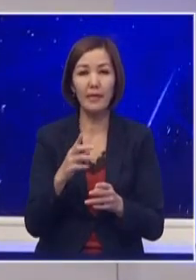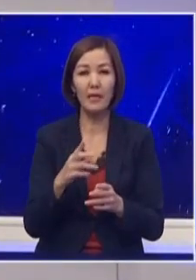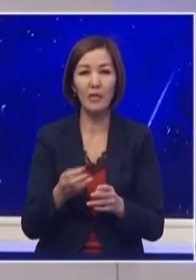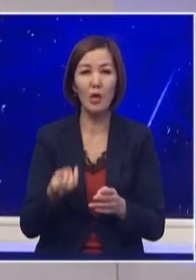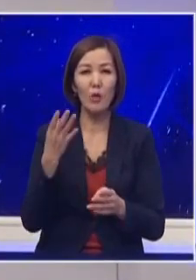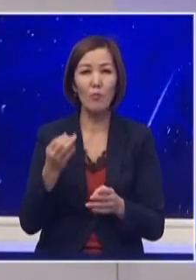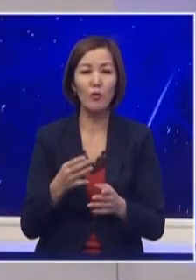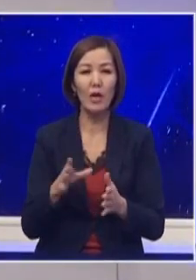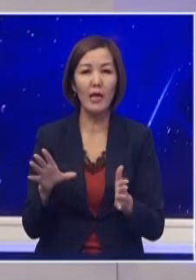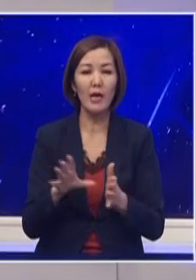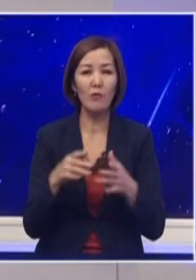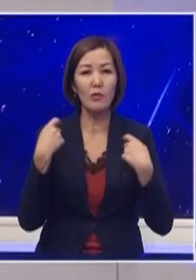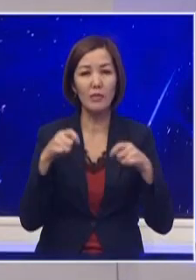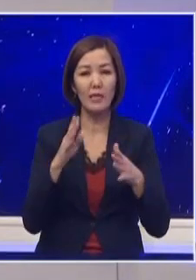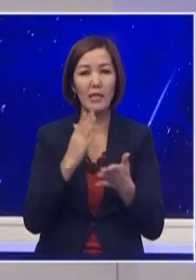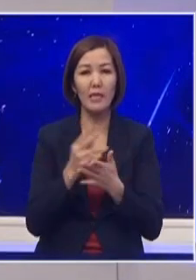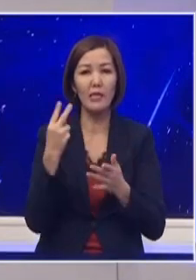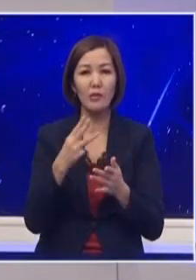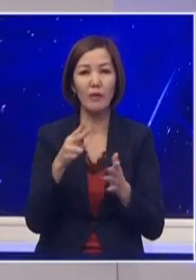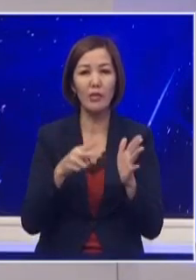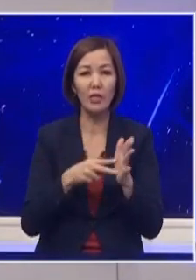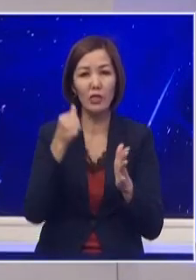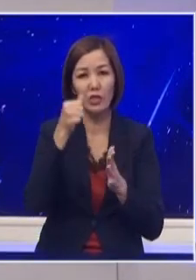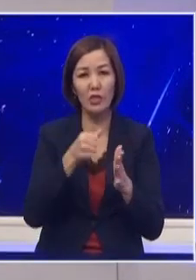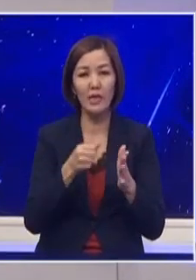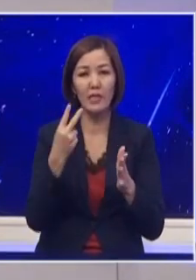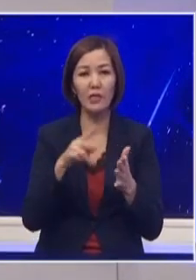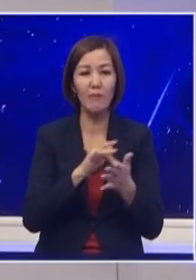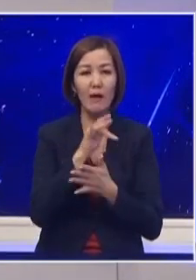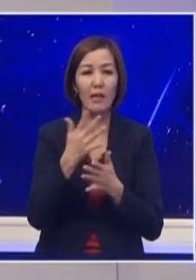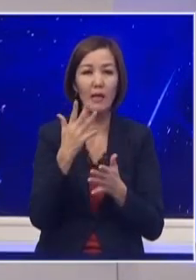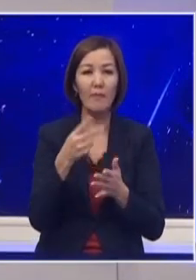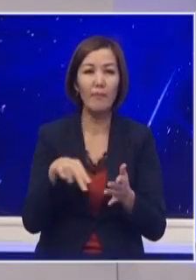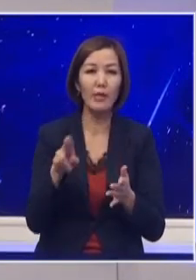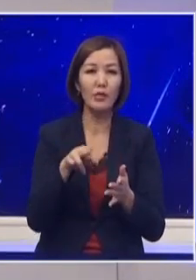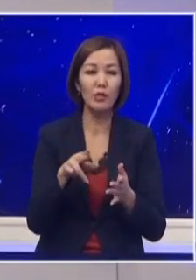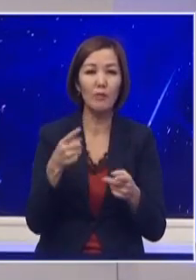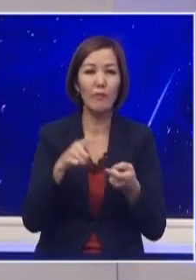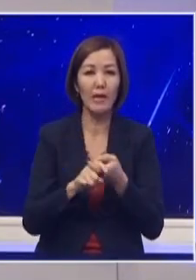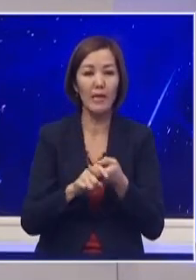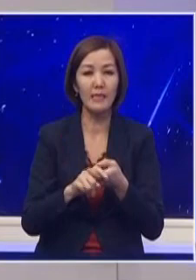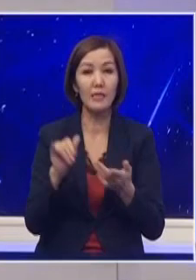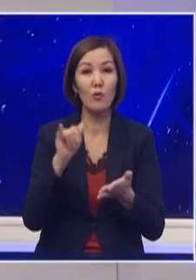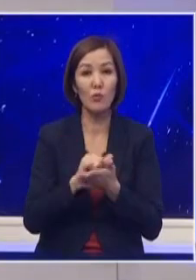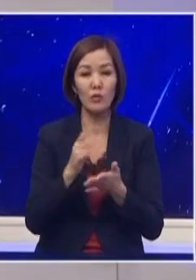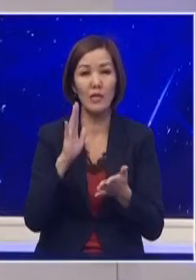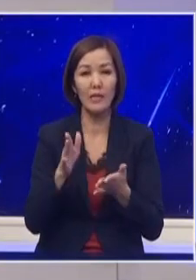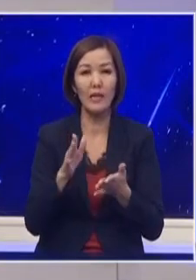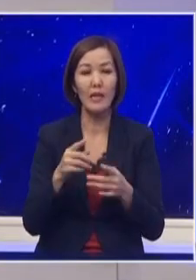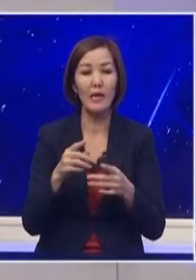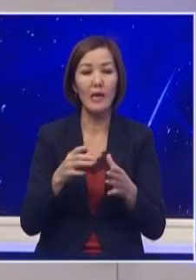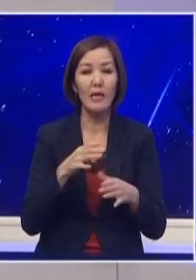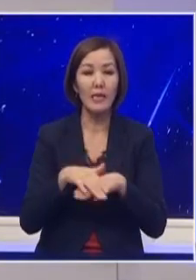аукционға шығарылады. 2027 жылға дейін 20 қалада 5G ұялы байланыс желісі қосылады. Осы және өзге де